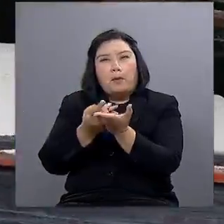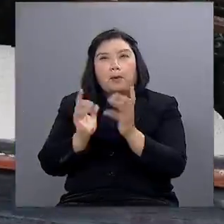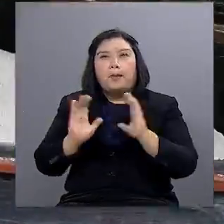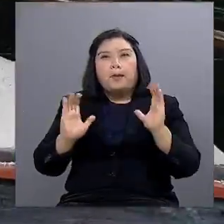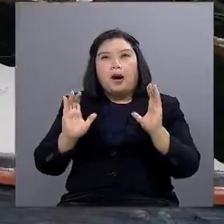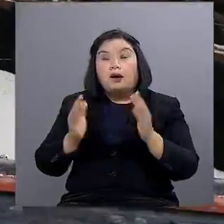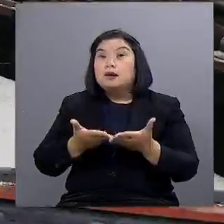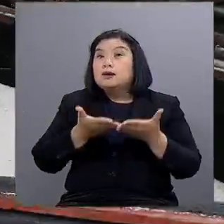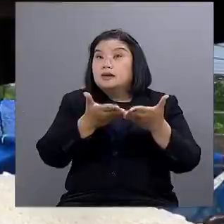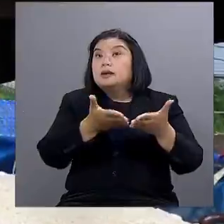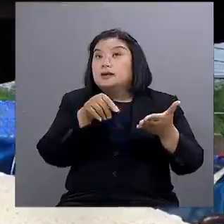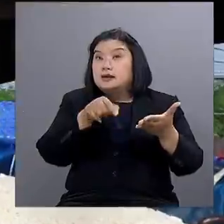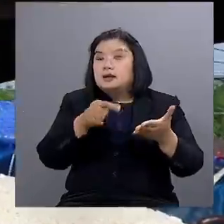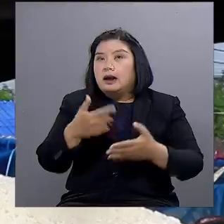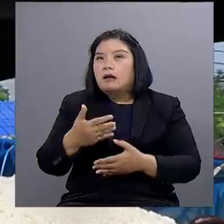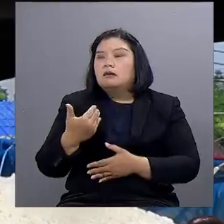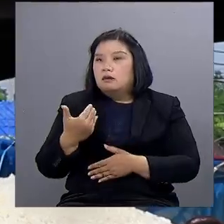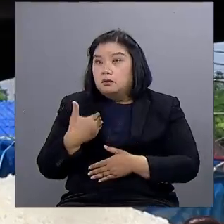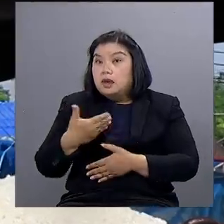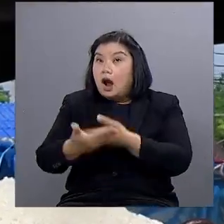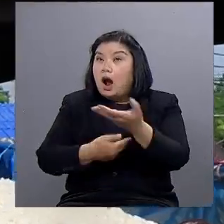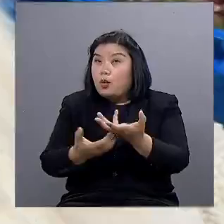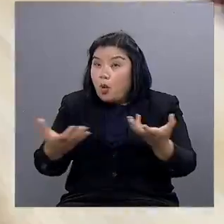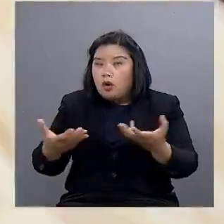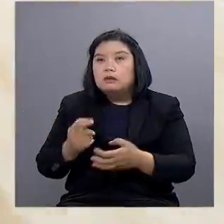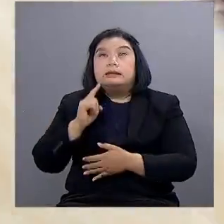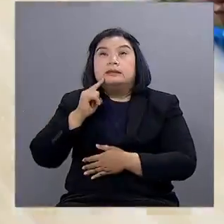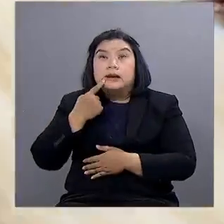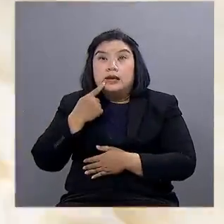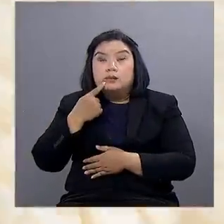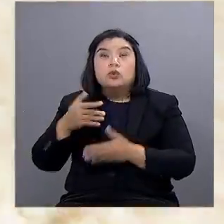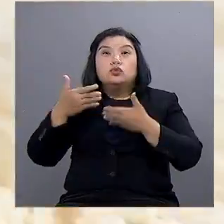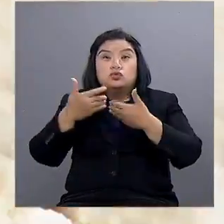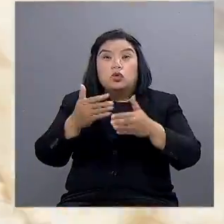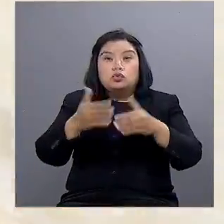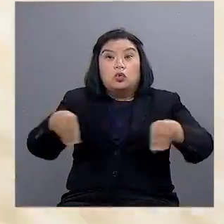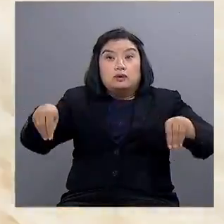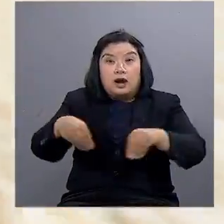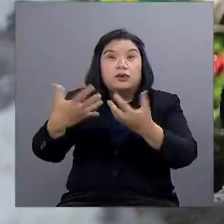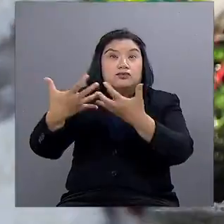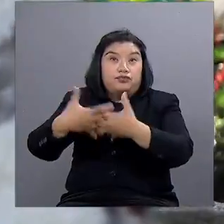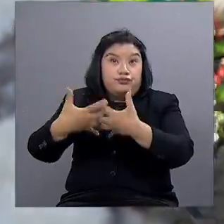ารถเอามาขายตามโกดังรับซื้อเกลือซึ่งอยู่ทั่วไปแถบนี้ได้